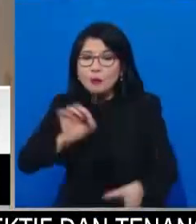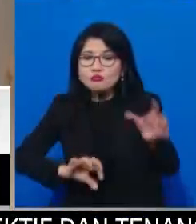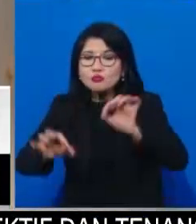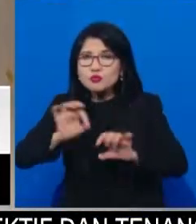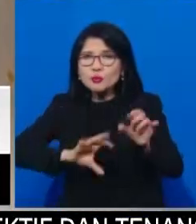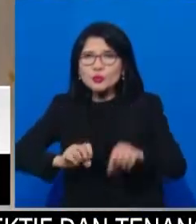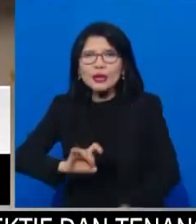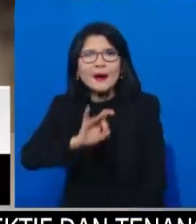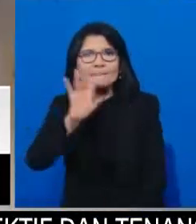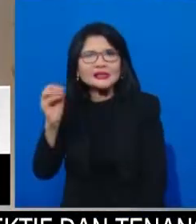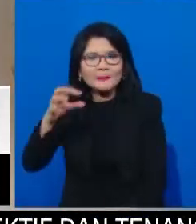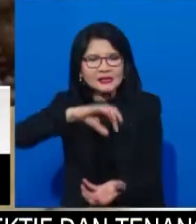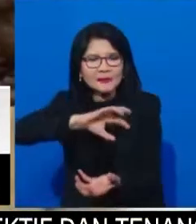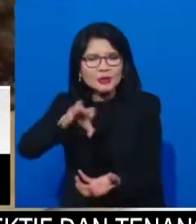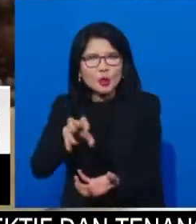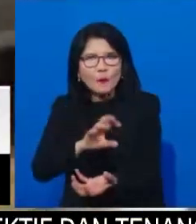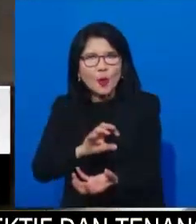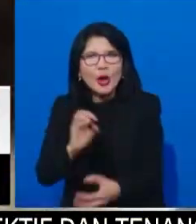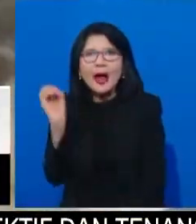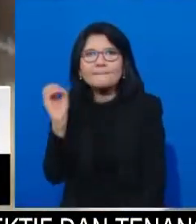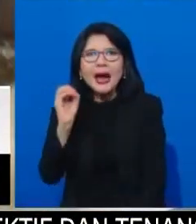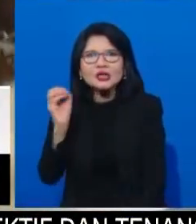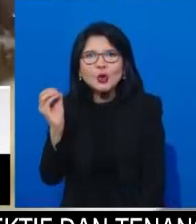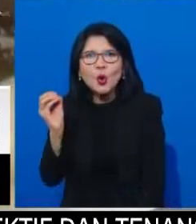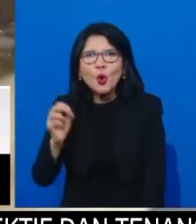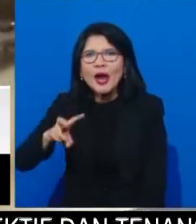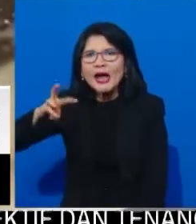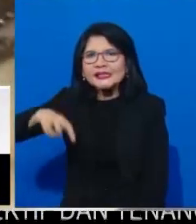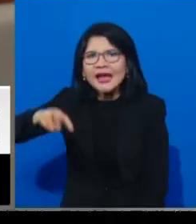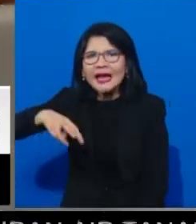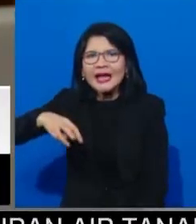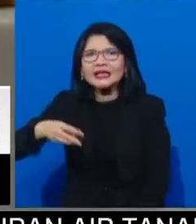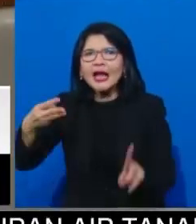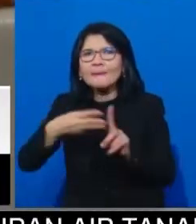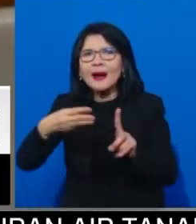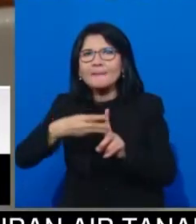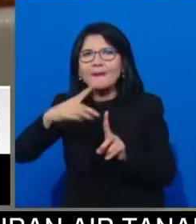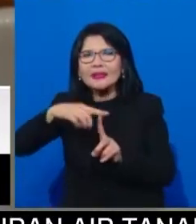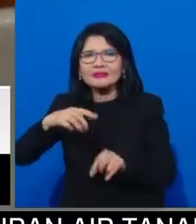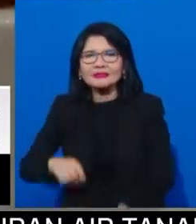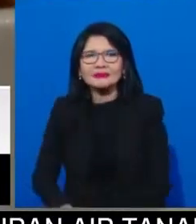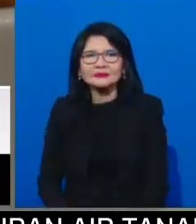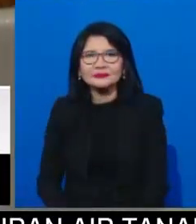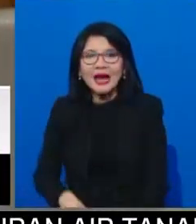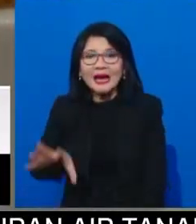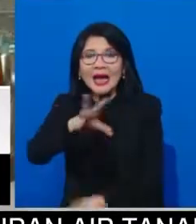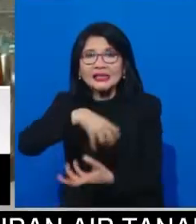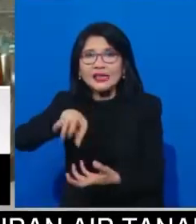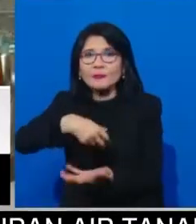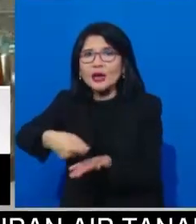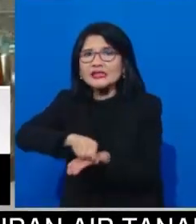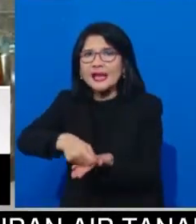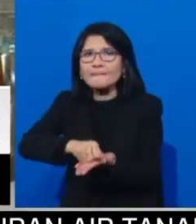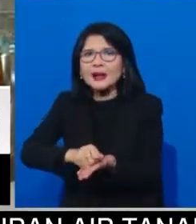dihidangkan dengan aneka jenis topping, mulai dari bakso urat, ceker, dan babat. Ciri khas dari Yamin ini adalah campuran sambal